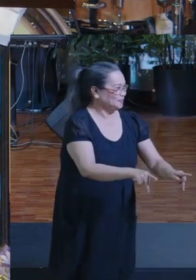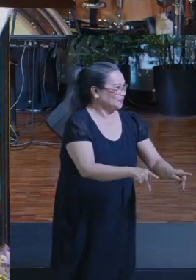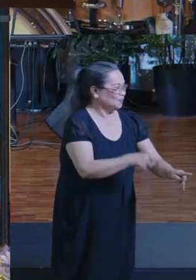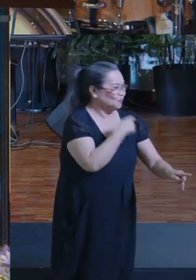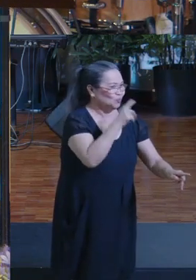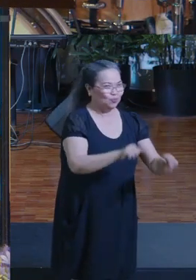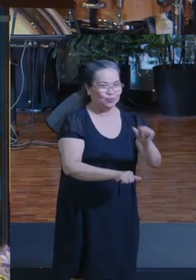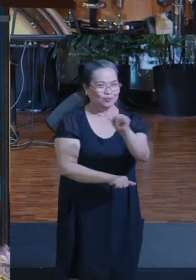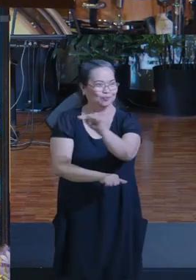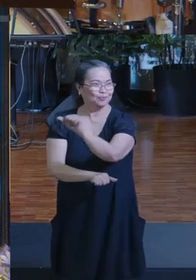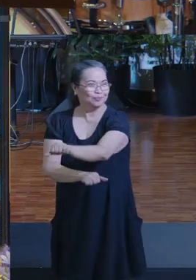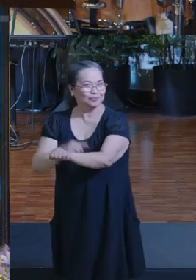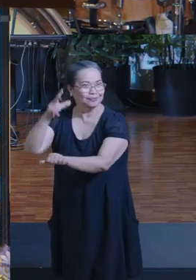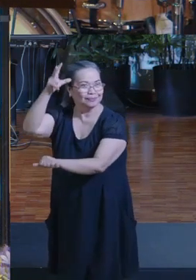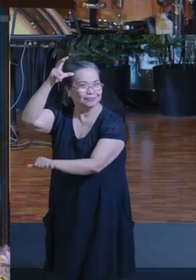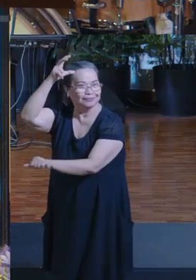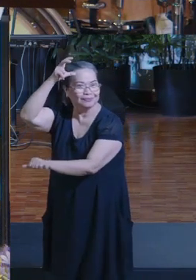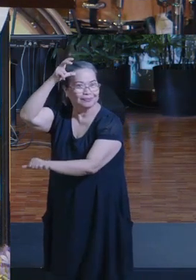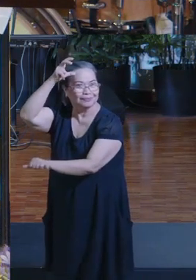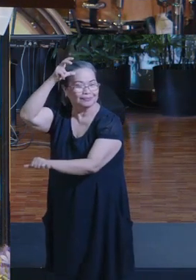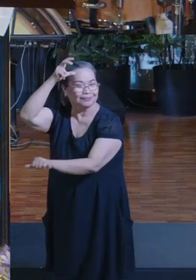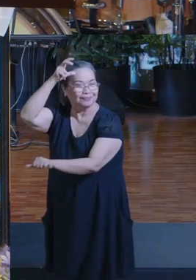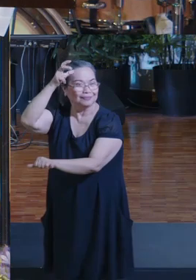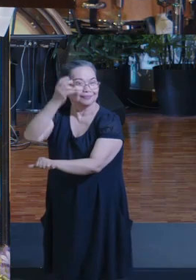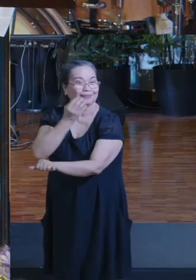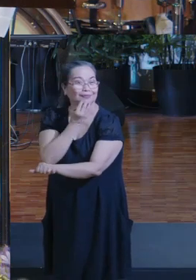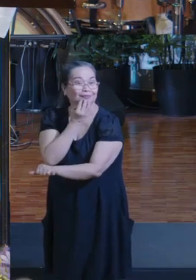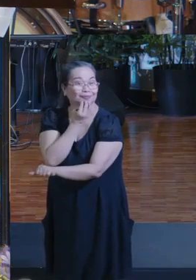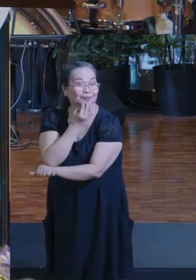tatalo kay Satanas. Alam ng lahat ng Hudyo yon.